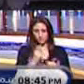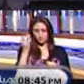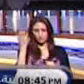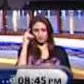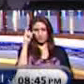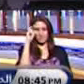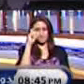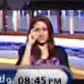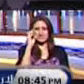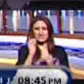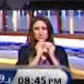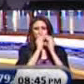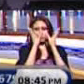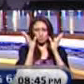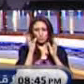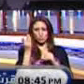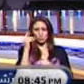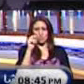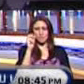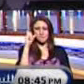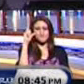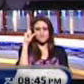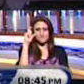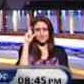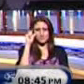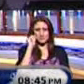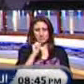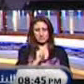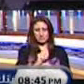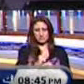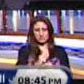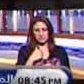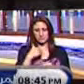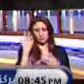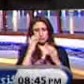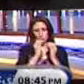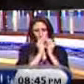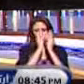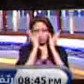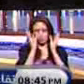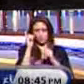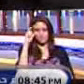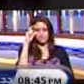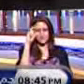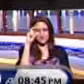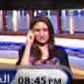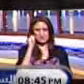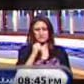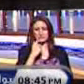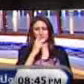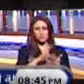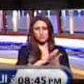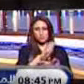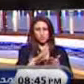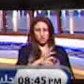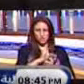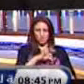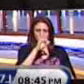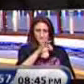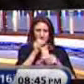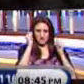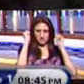مسجد النور وبعدين مسجد محمود، أظن مظبوط؟ صحيح، أنا كنت في مسجد النور طبعا، معروف المشكلة كانت موجودة بعد الثورة